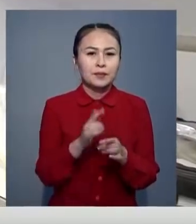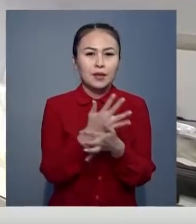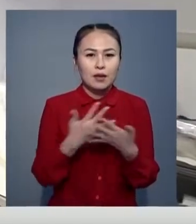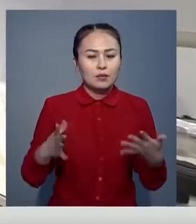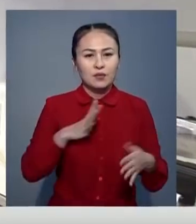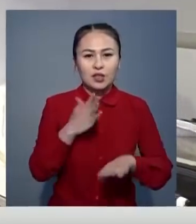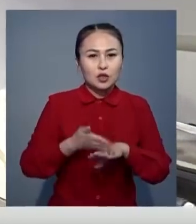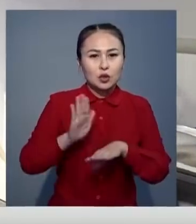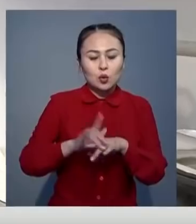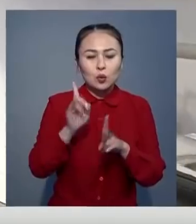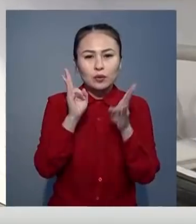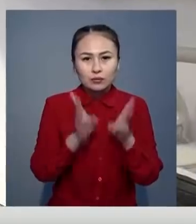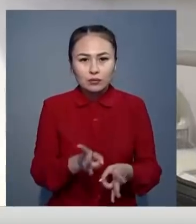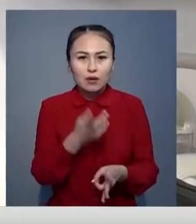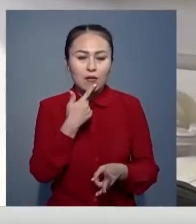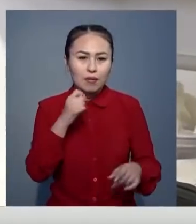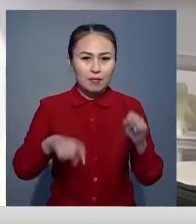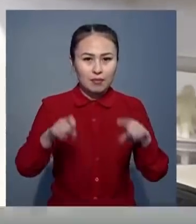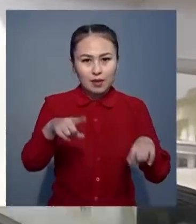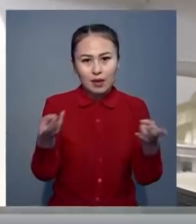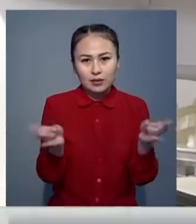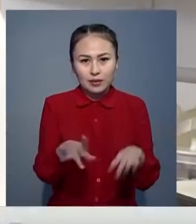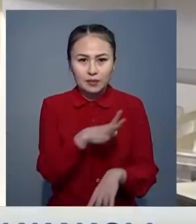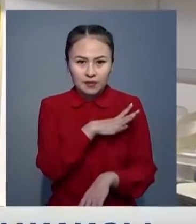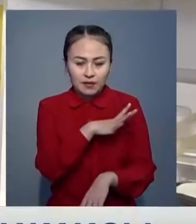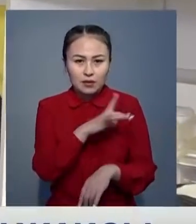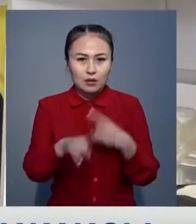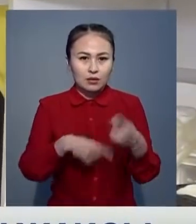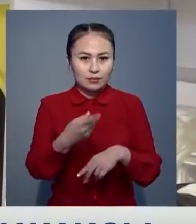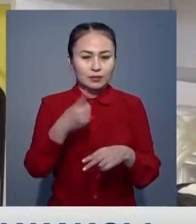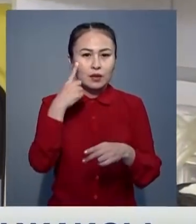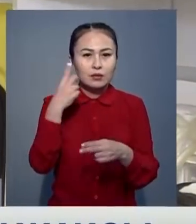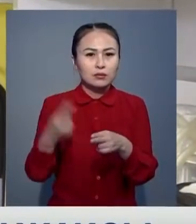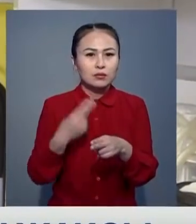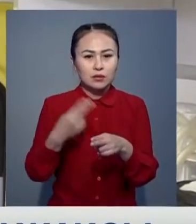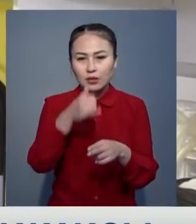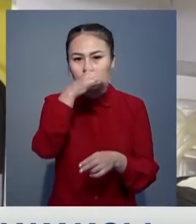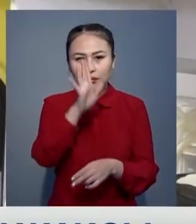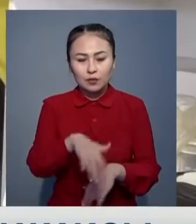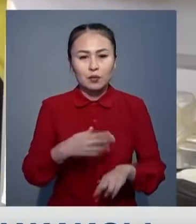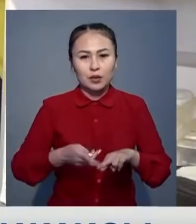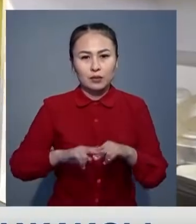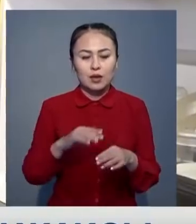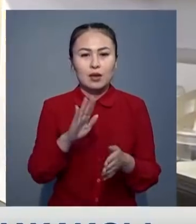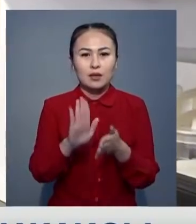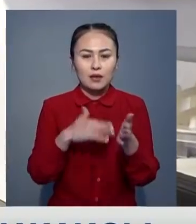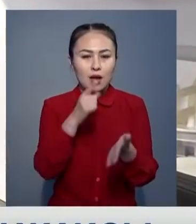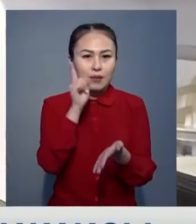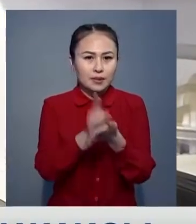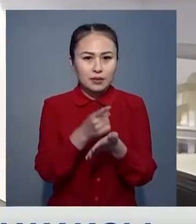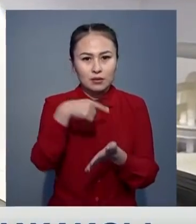ауыр жарақат алғандардан қандақтар қалады. Ол келесі шақырушыға кері әсер етері анық. Сол себепті кезекті шақыртуға